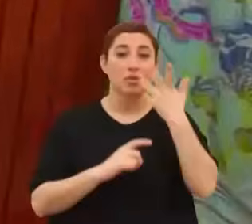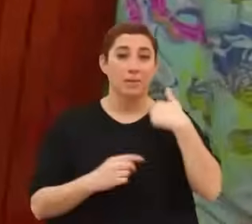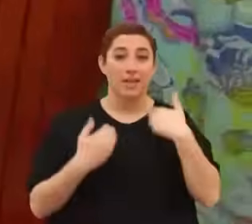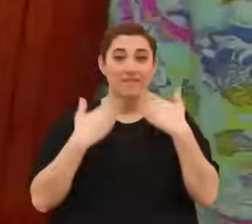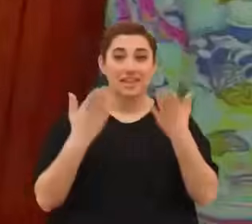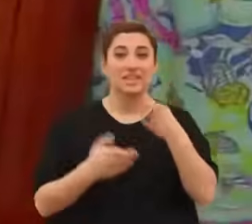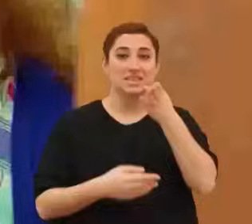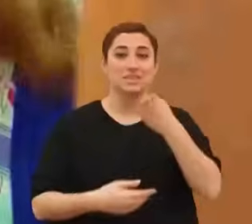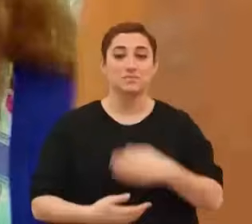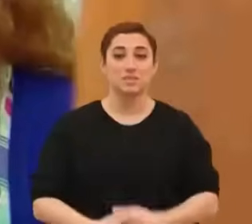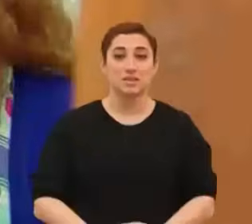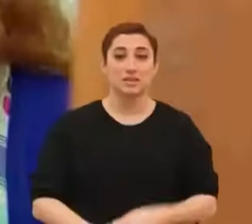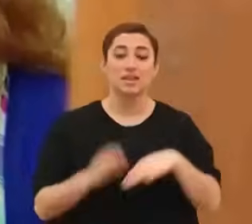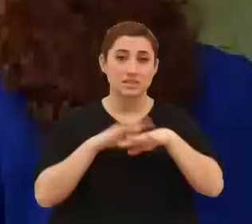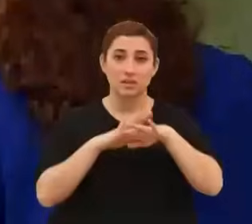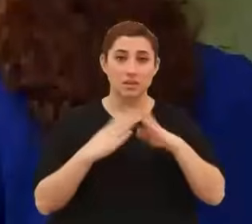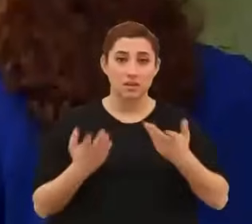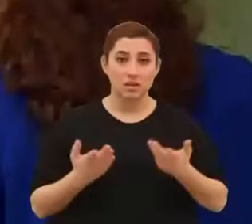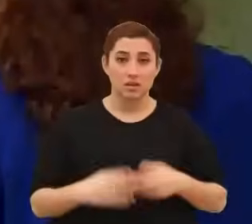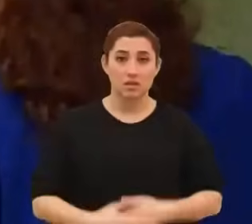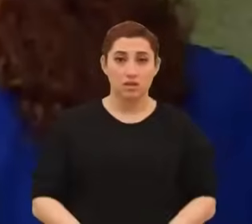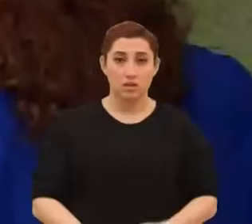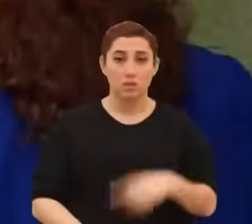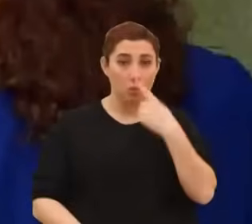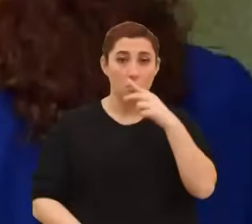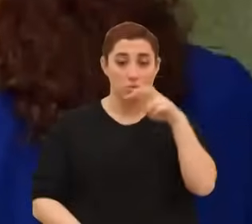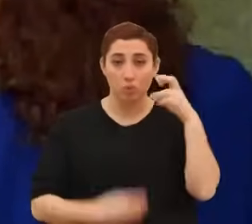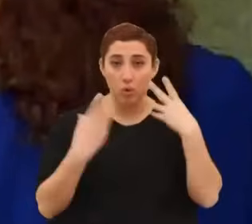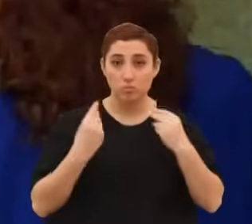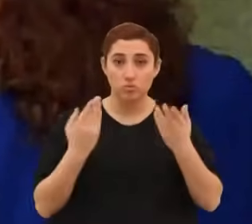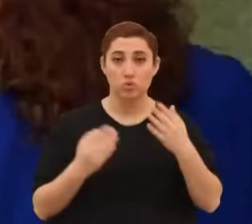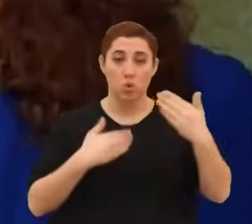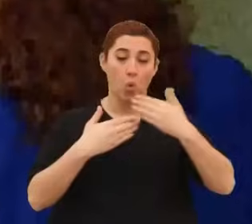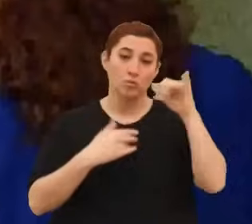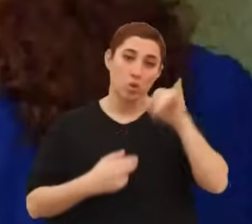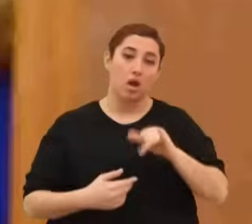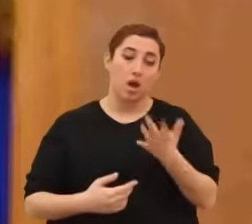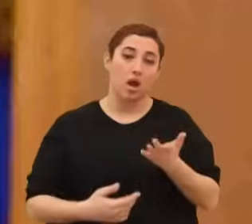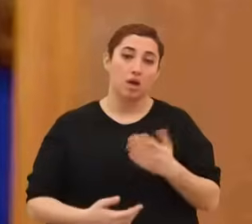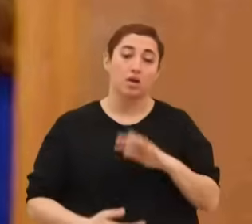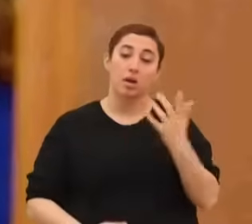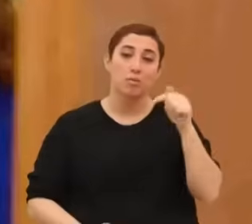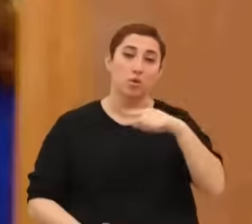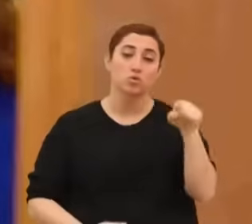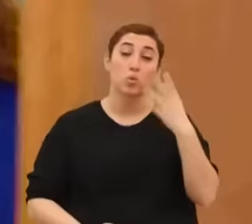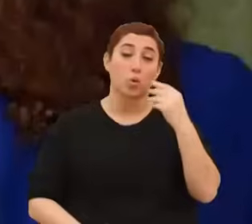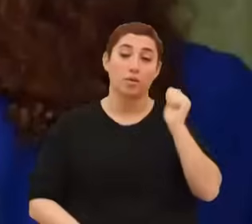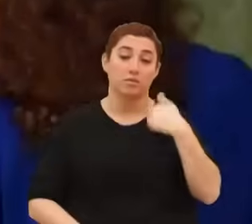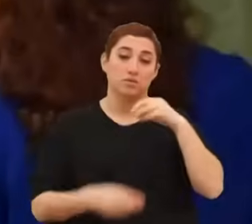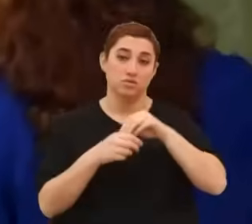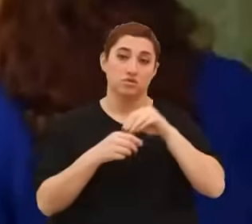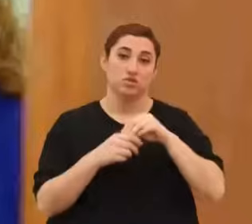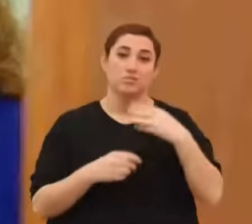pilav getirdim de size. Neden? Kokmuştur Nazlı. Komşuluk hakkı. Yani böyle şeyler çok önemlidir benim